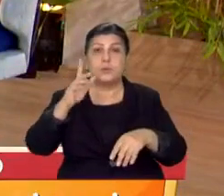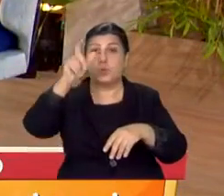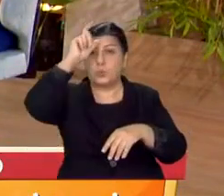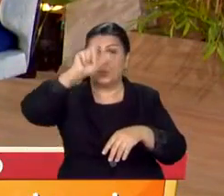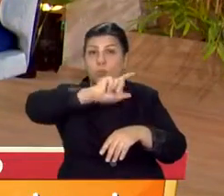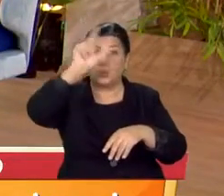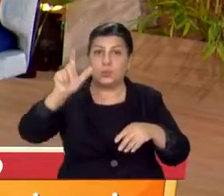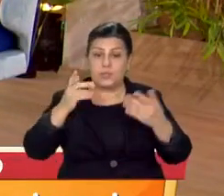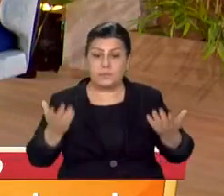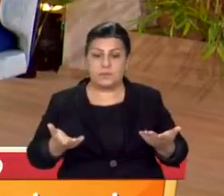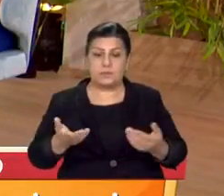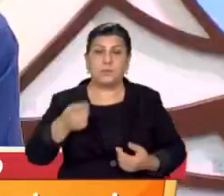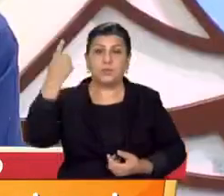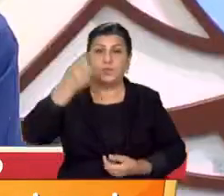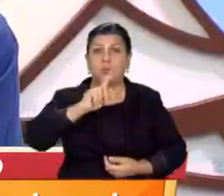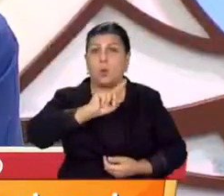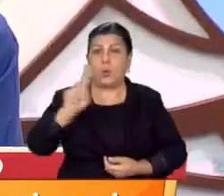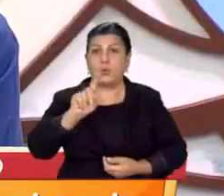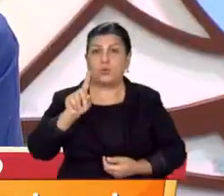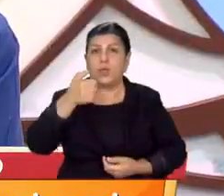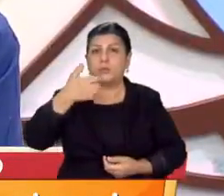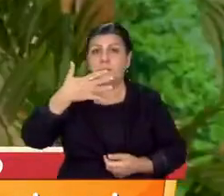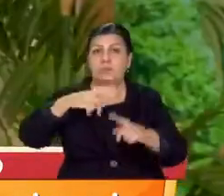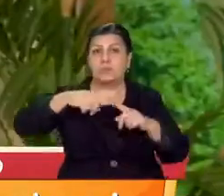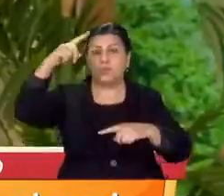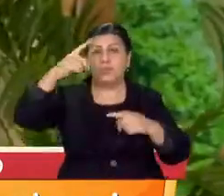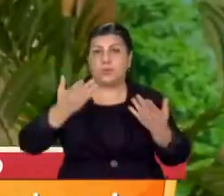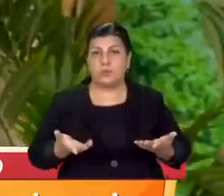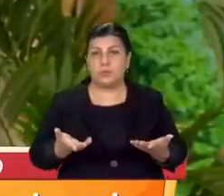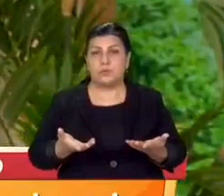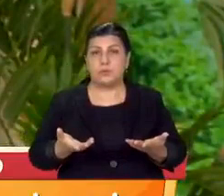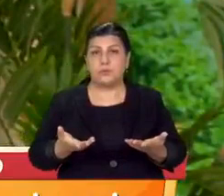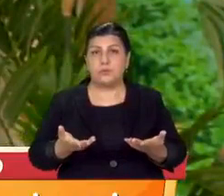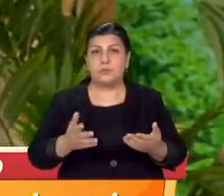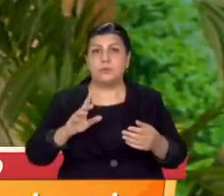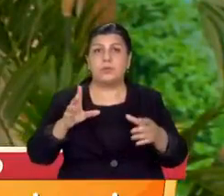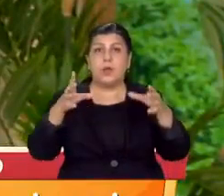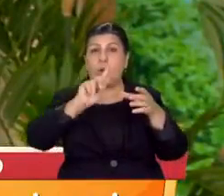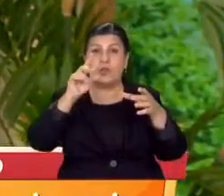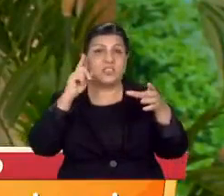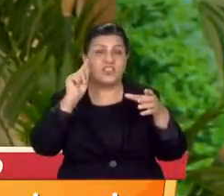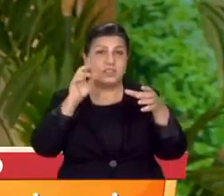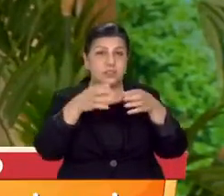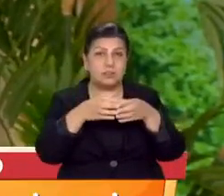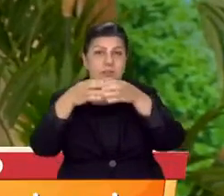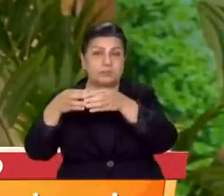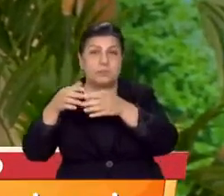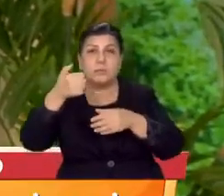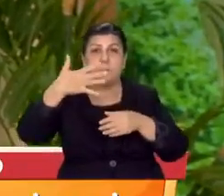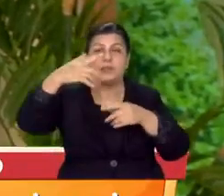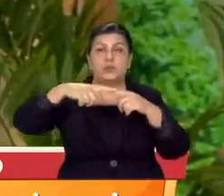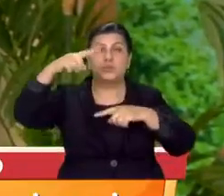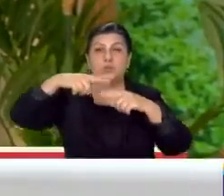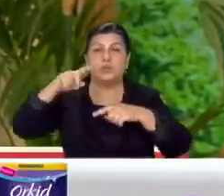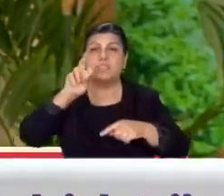ülkemizin Ee yüzde onu 65 yaş üstü yani her on kişiden biri 65 yaş üstü